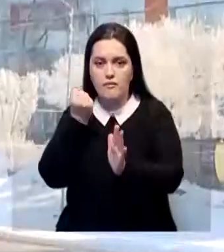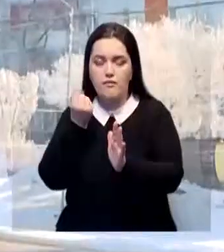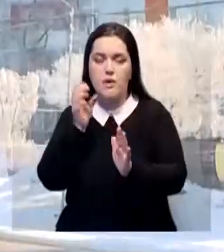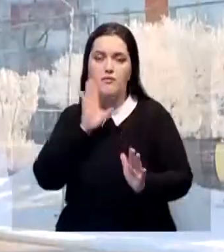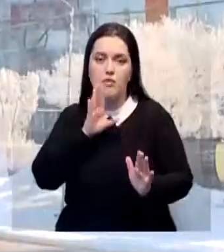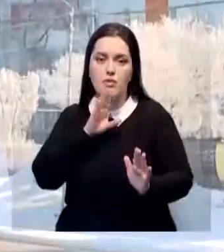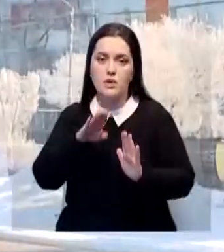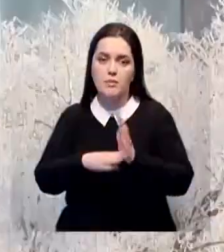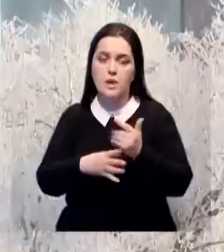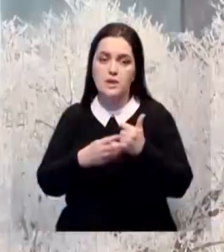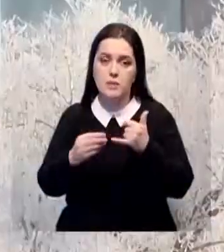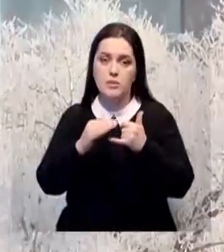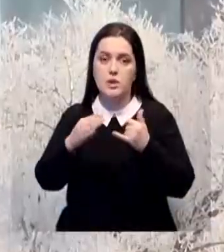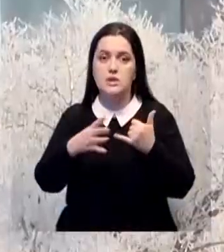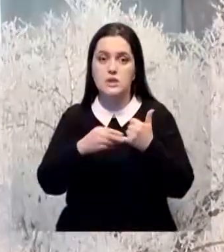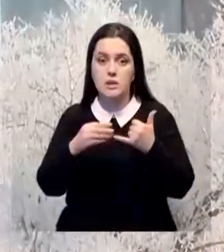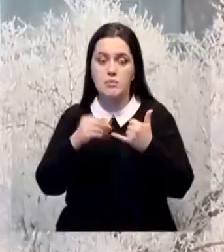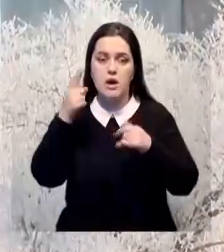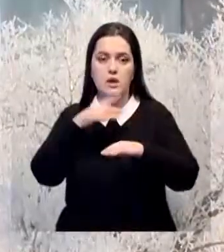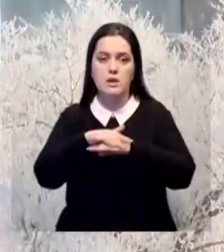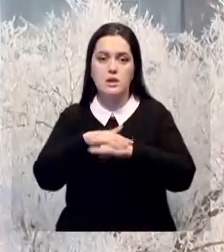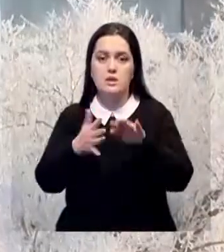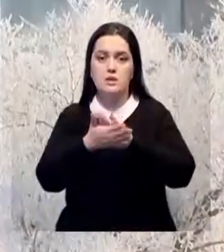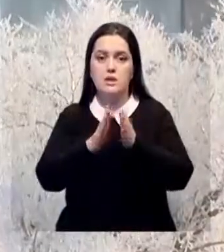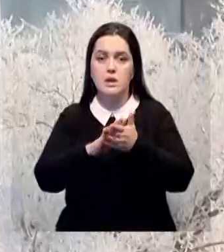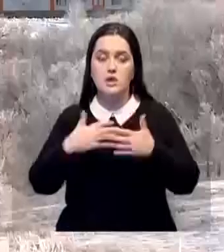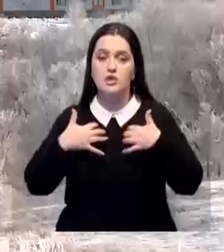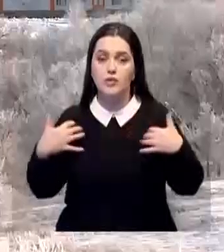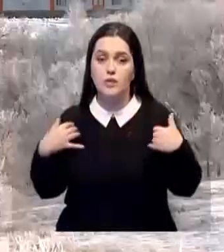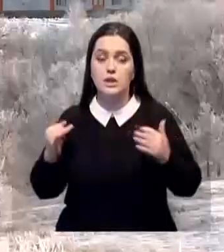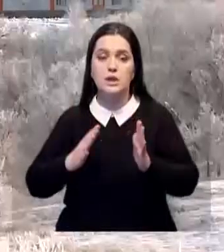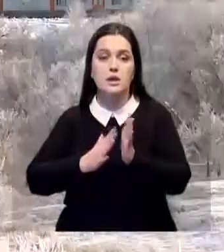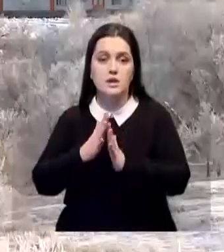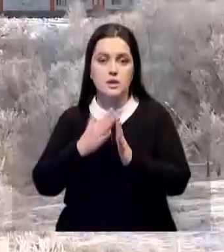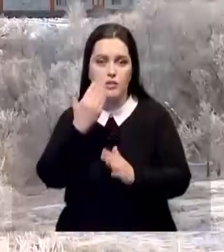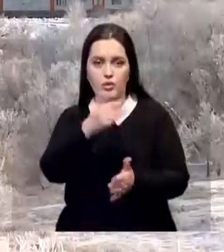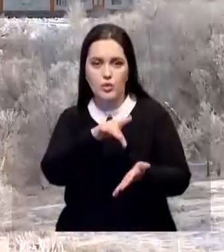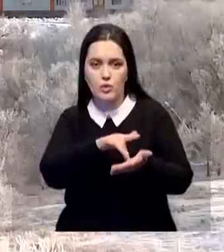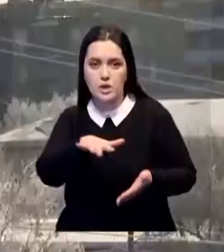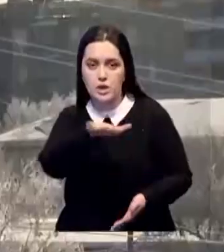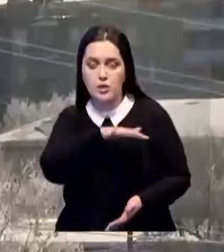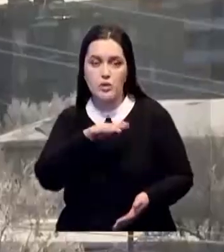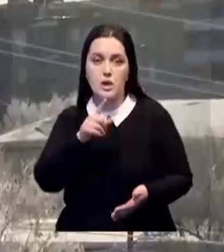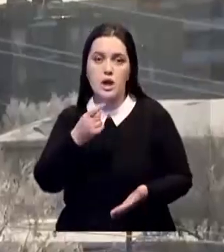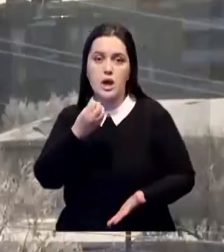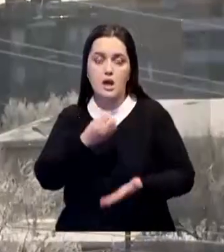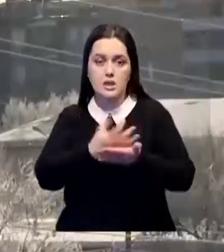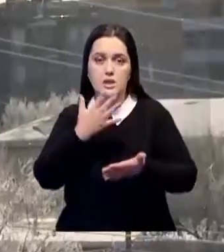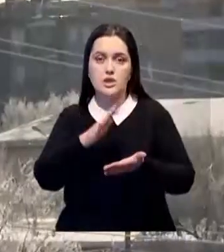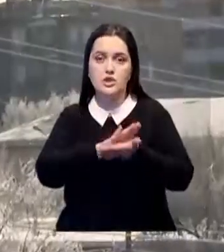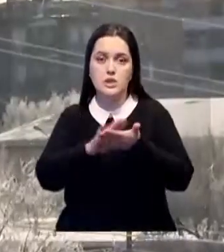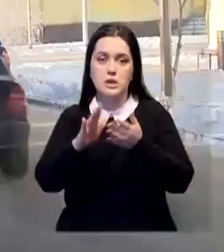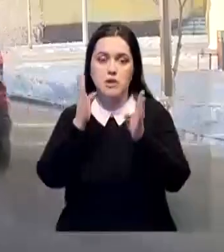поверхностных вод, почвы, а также анализировали состояние животных и растений региона. Только для оценки чистоты воздуха они